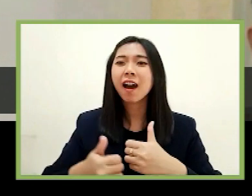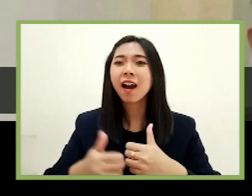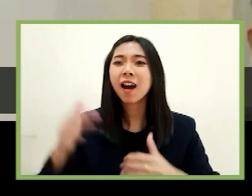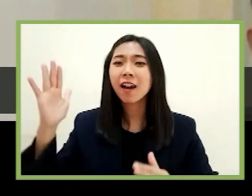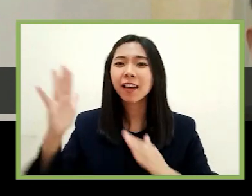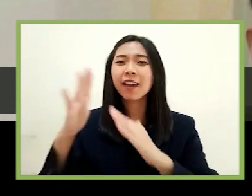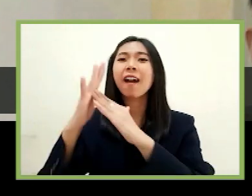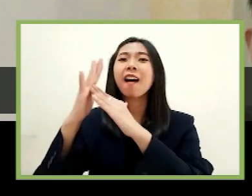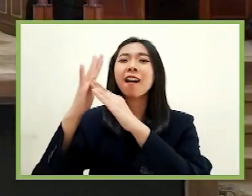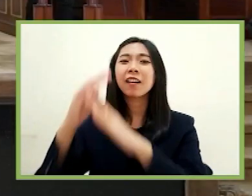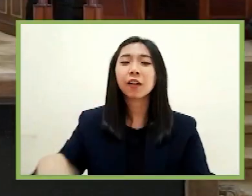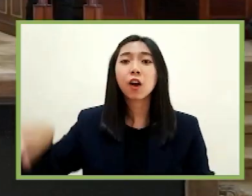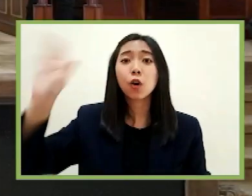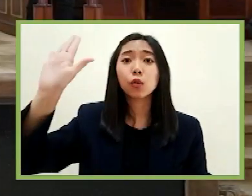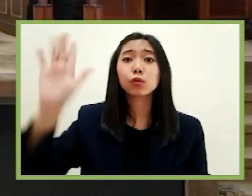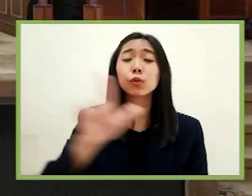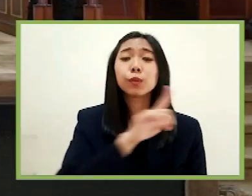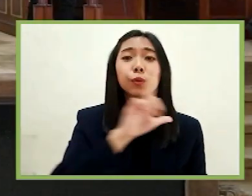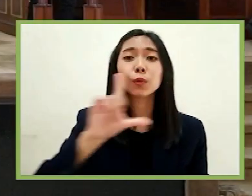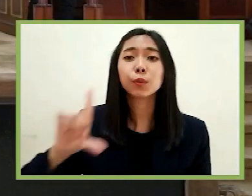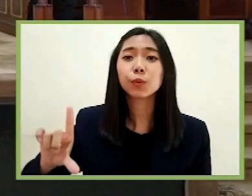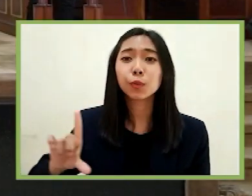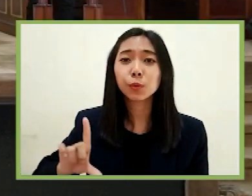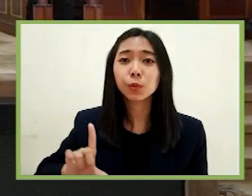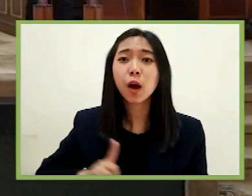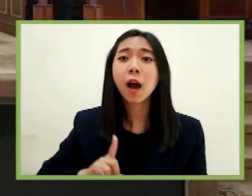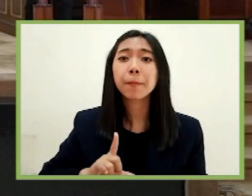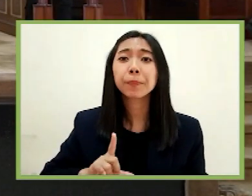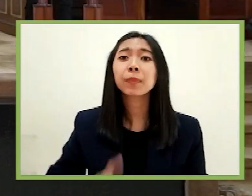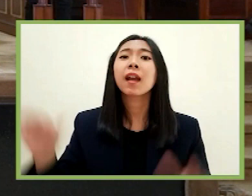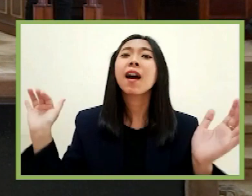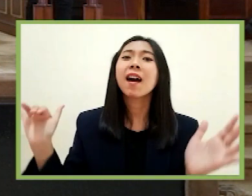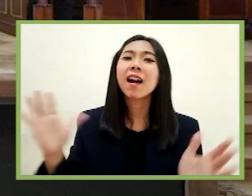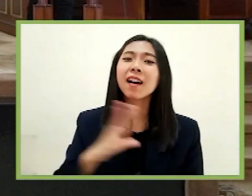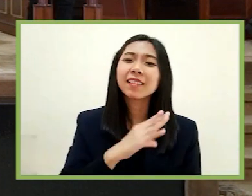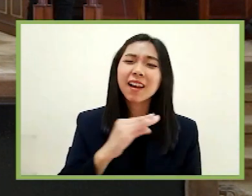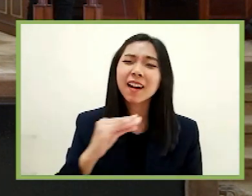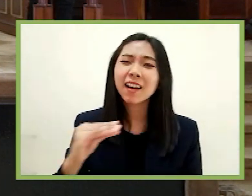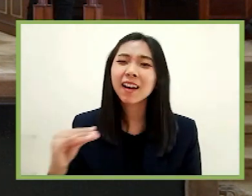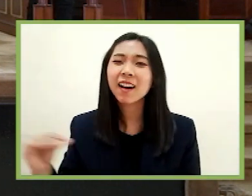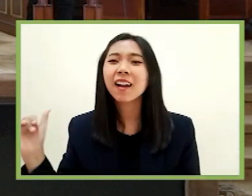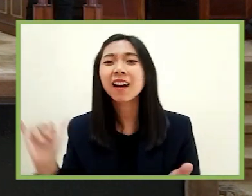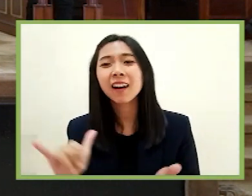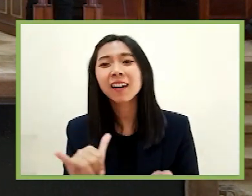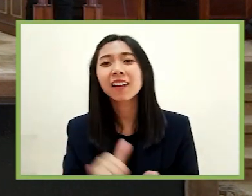tahu kau aku kau ada